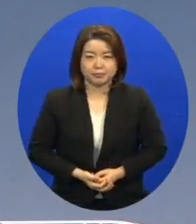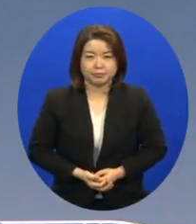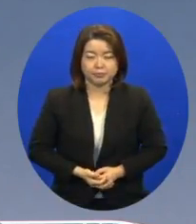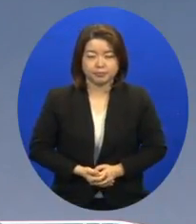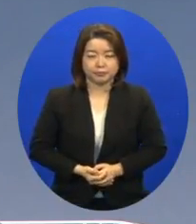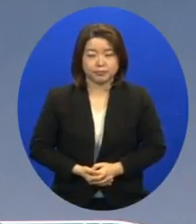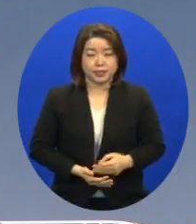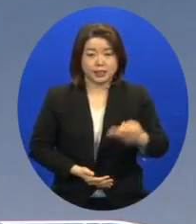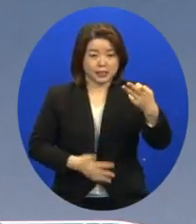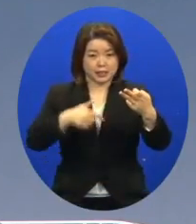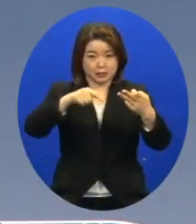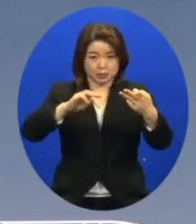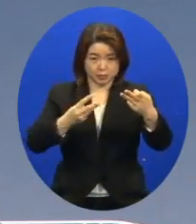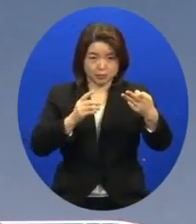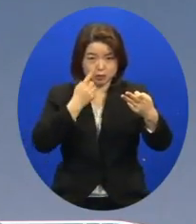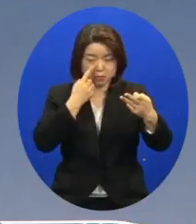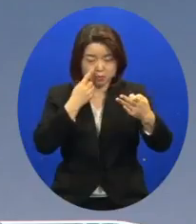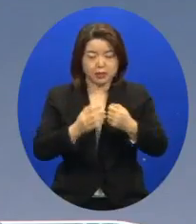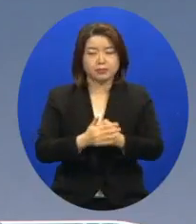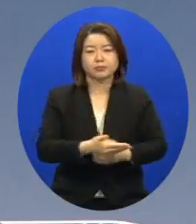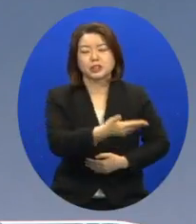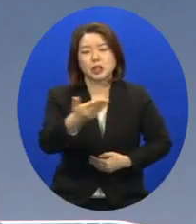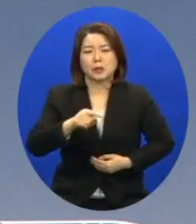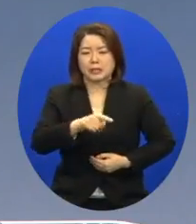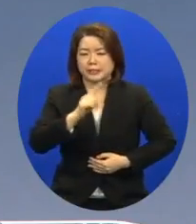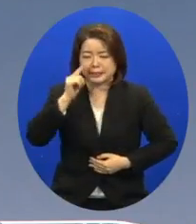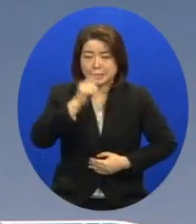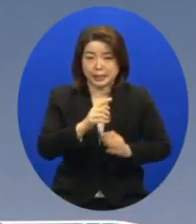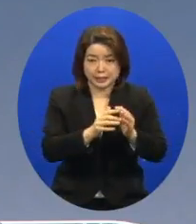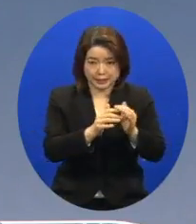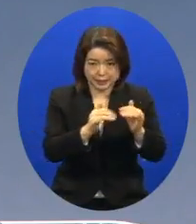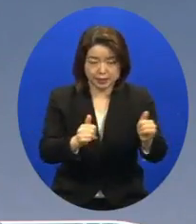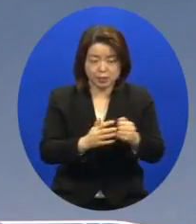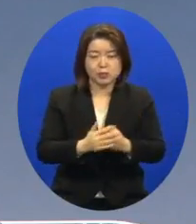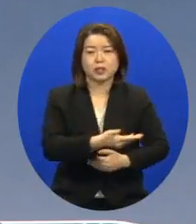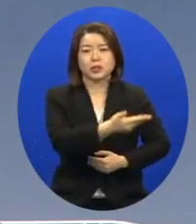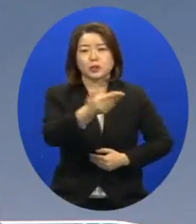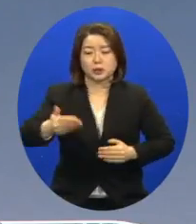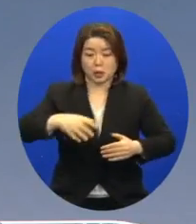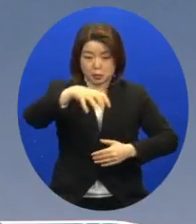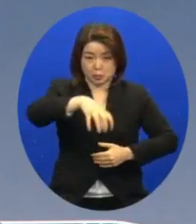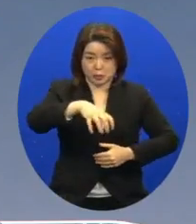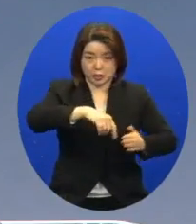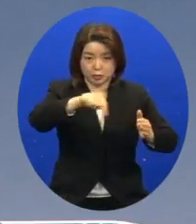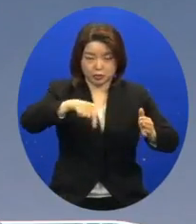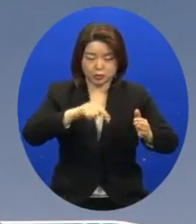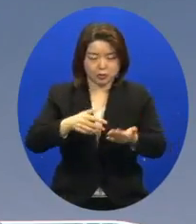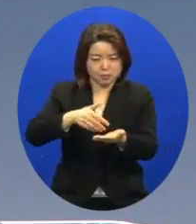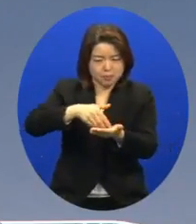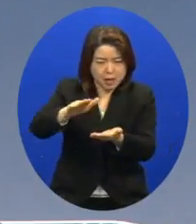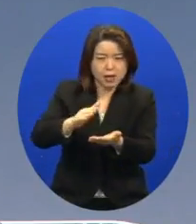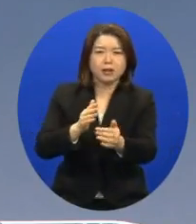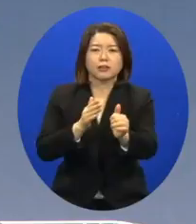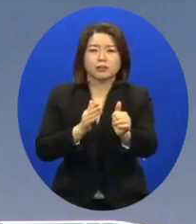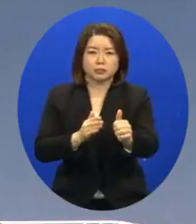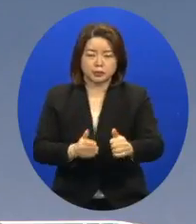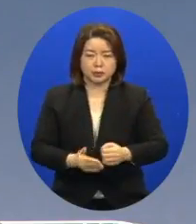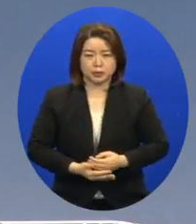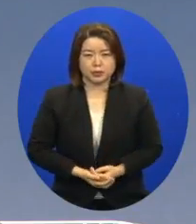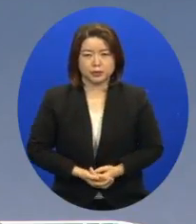13절에 보면 여러분은 그 악한 사람을 여러분 가운데서 내쫓을 십시오